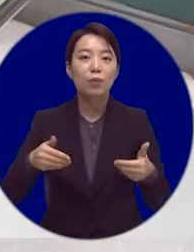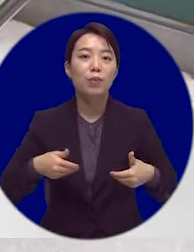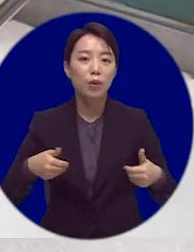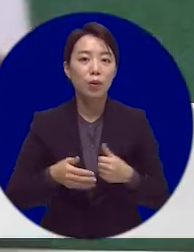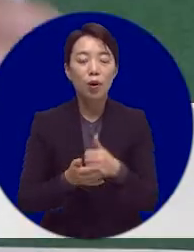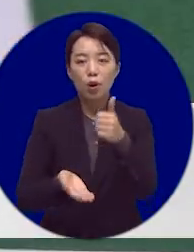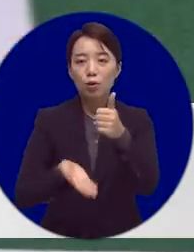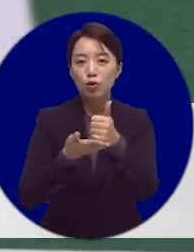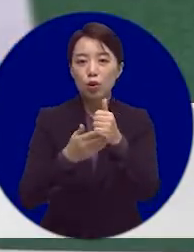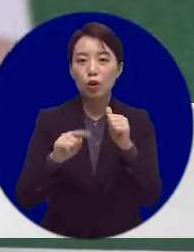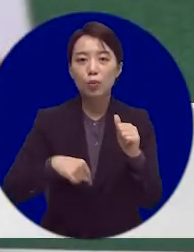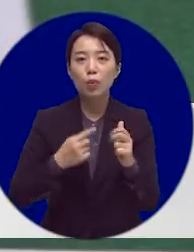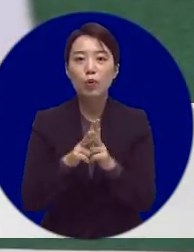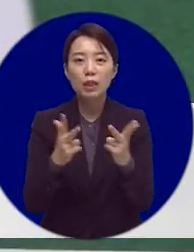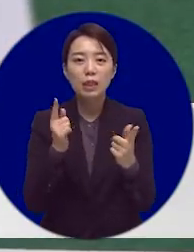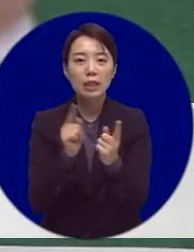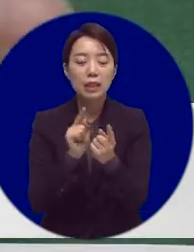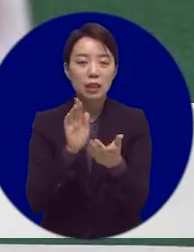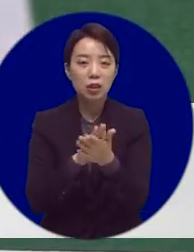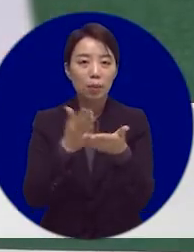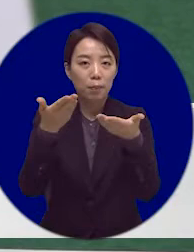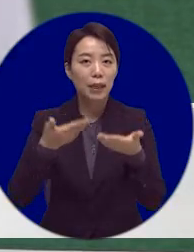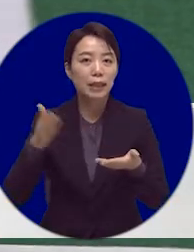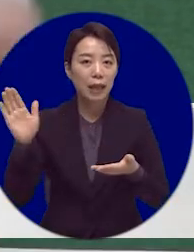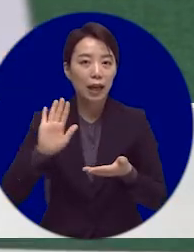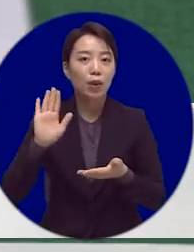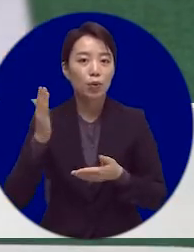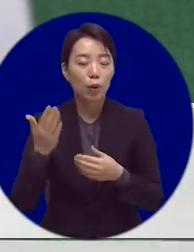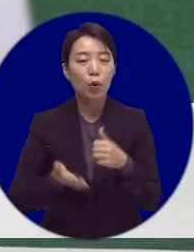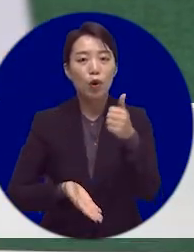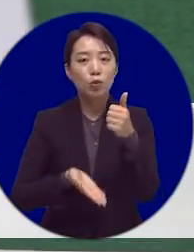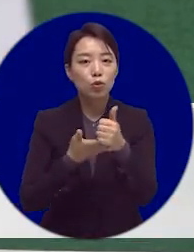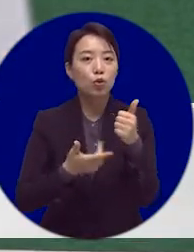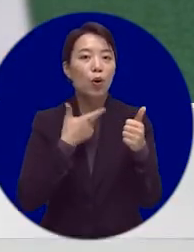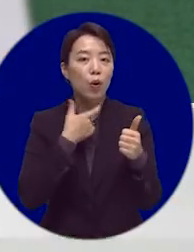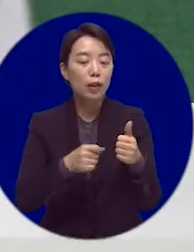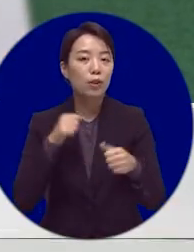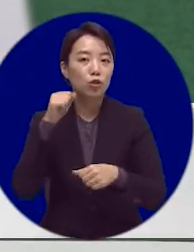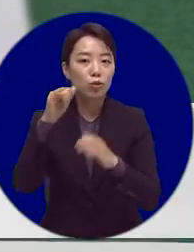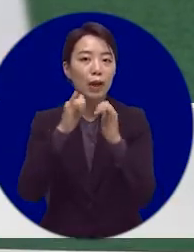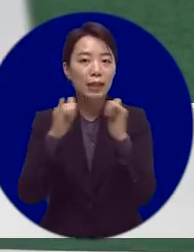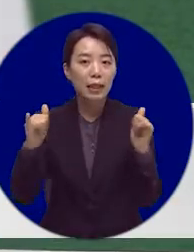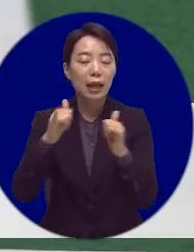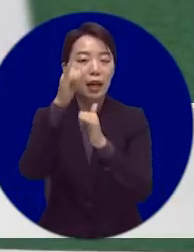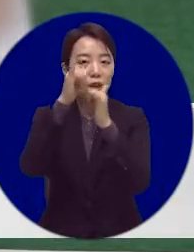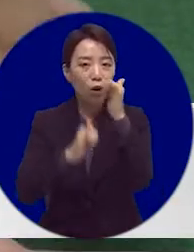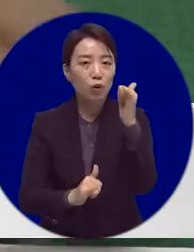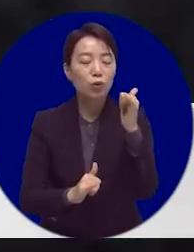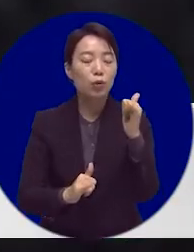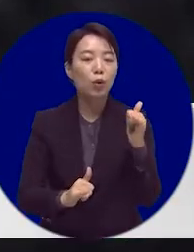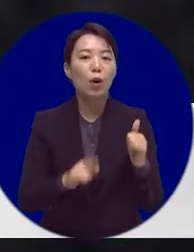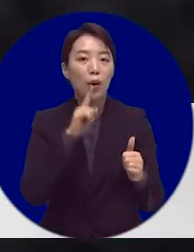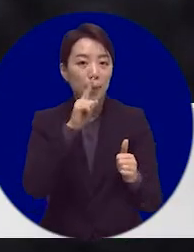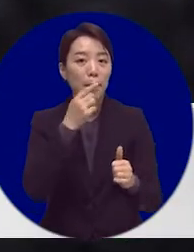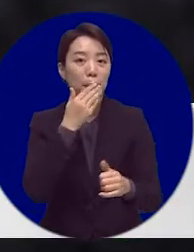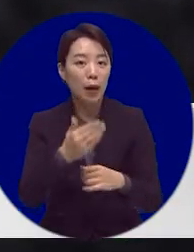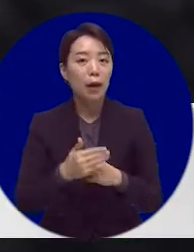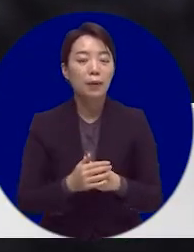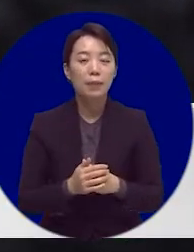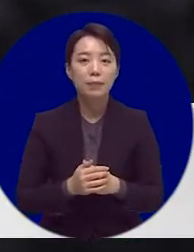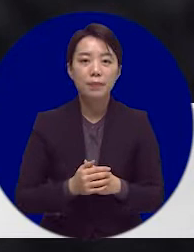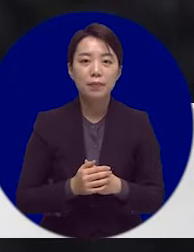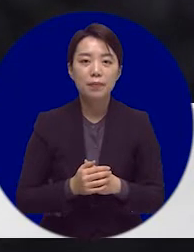합니다. 추천은 본인이 직접 받지 않아도 되고 추천을 받기 위해 출마하려는 사람의 경력 등을 구두로 알릴 수